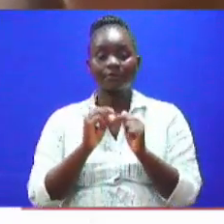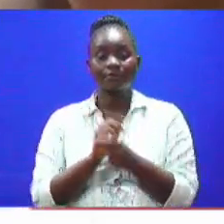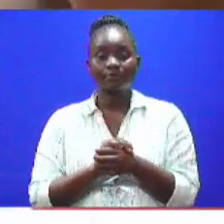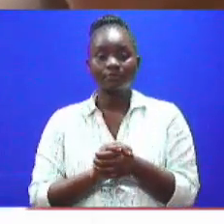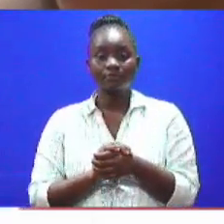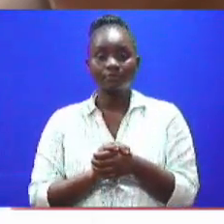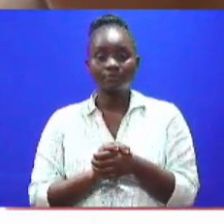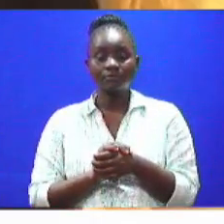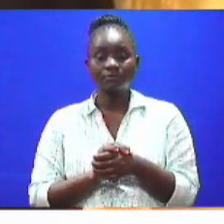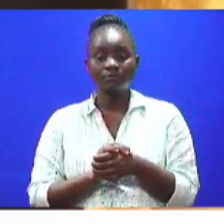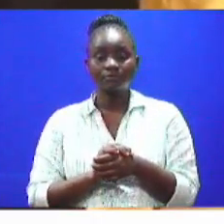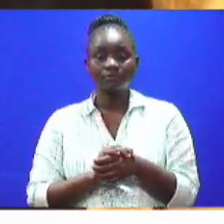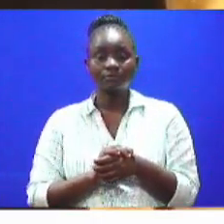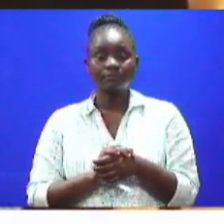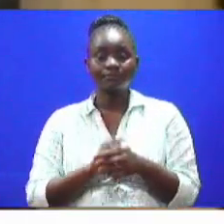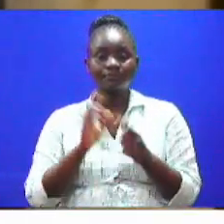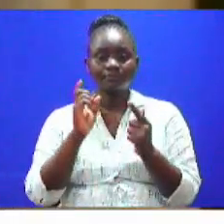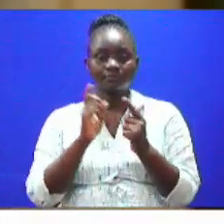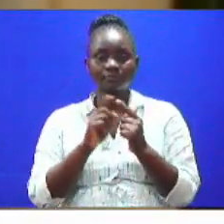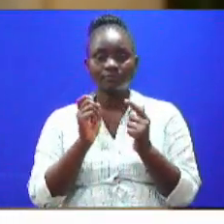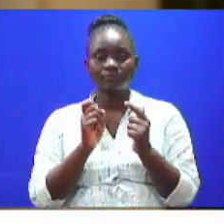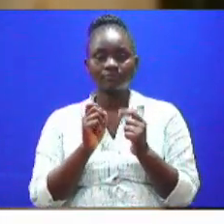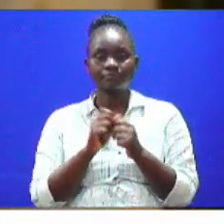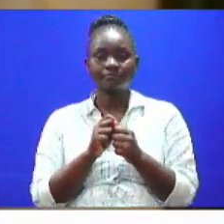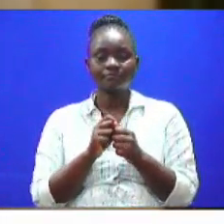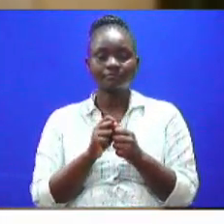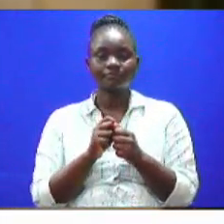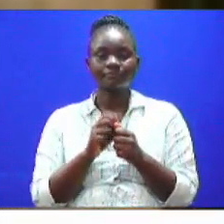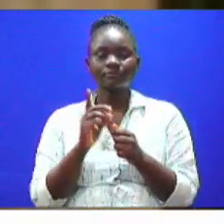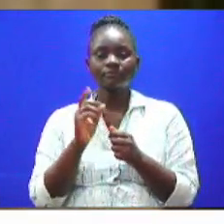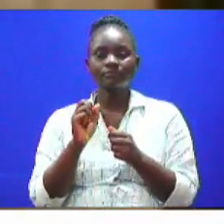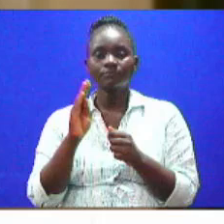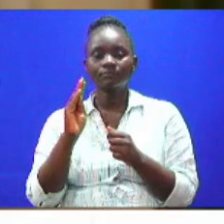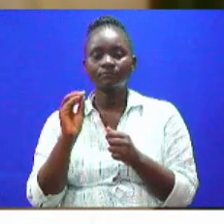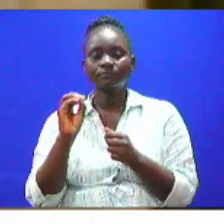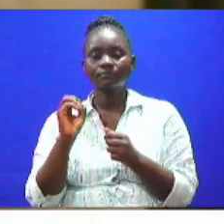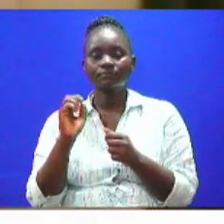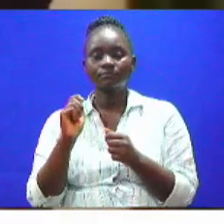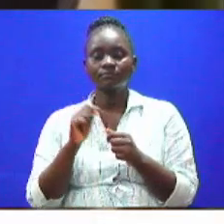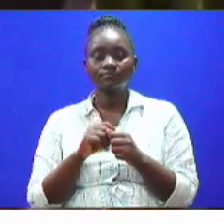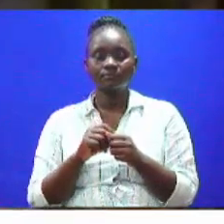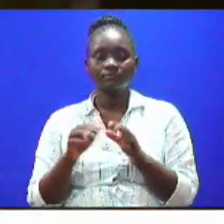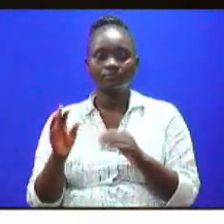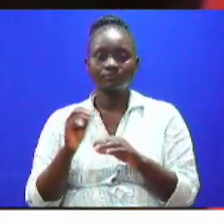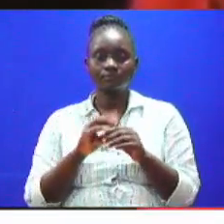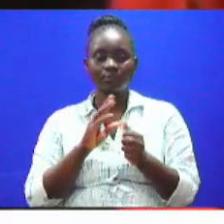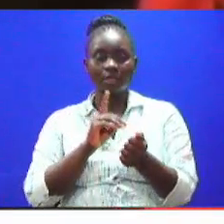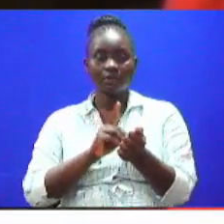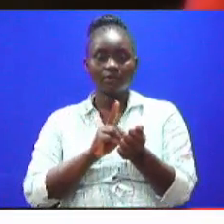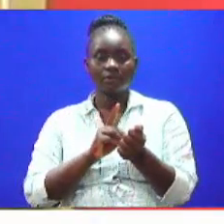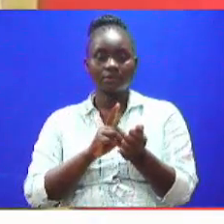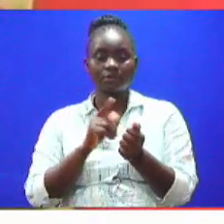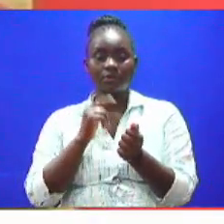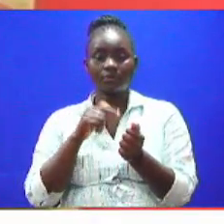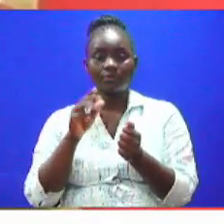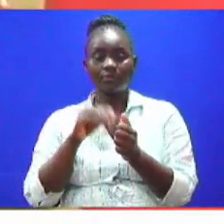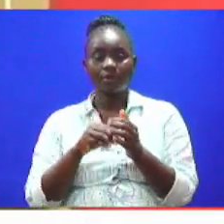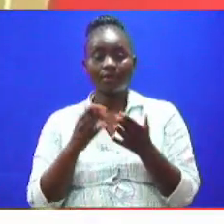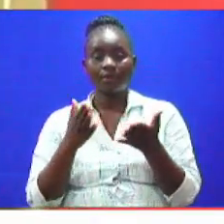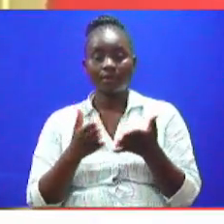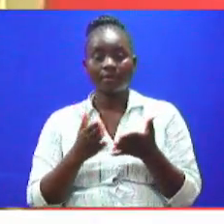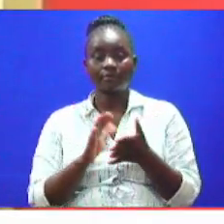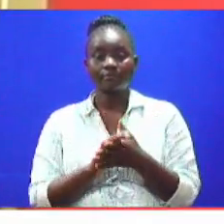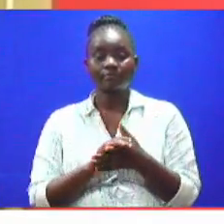kupima pressure, sukari, bure. Na pia tuko na madaktari hapa wa mifupa mwenye